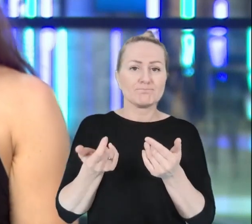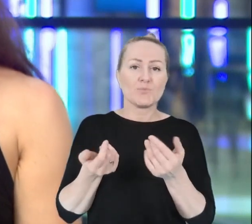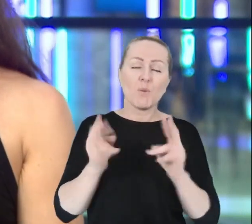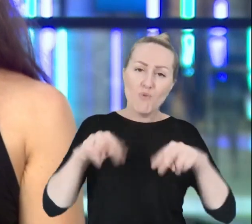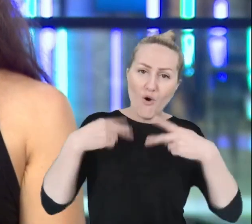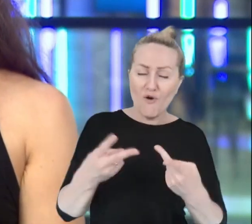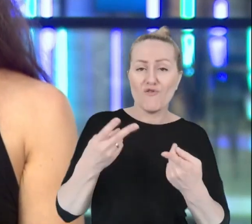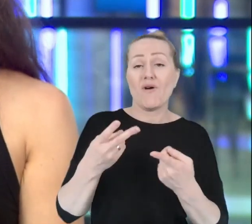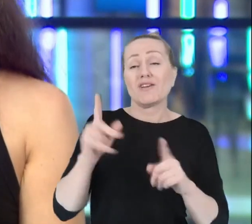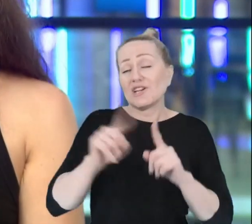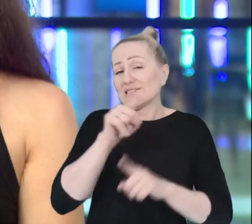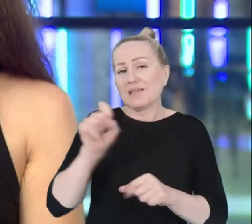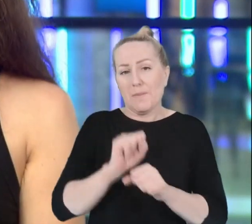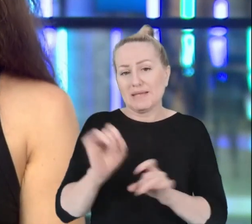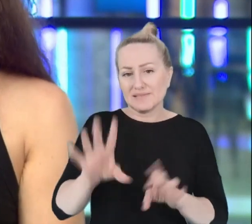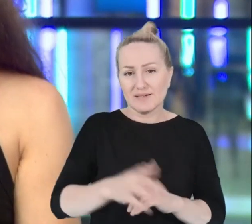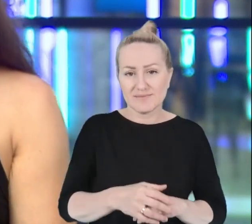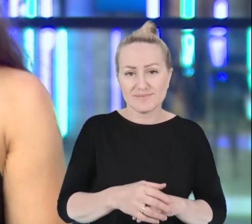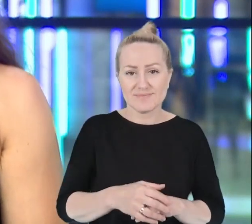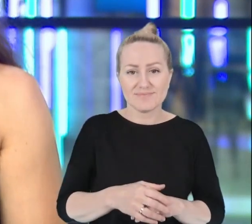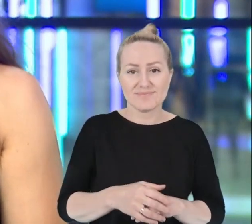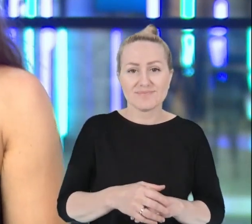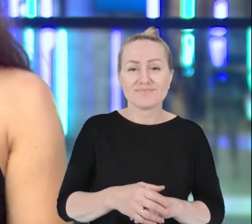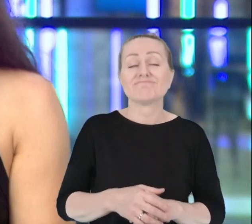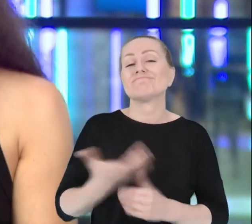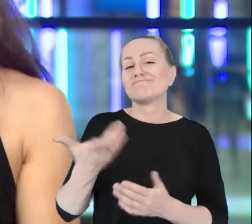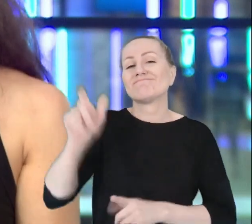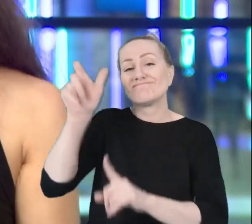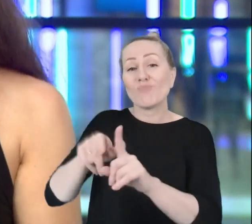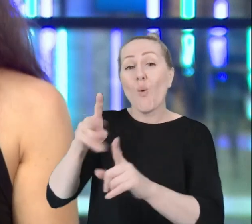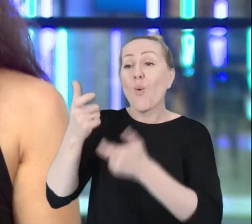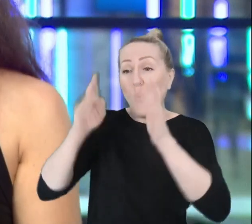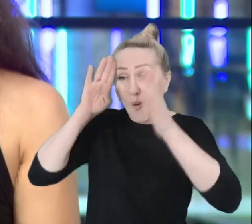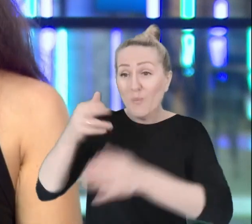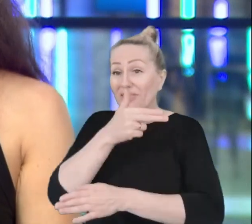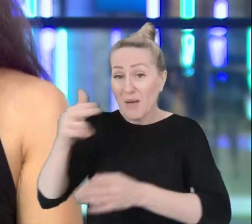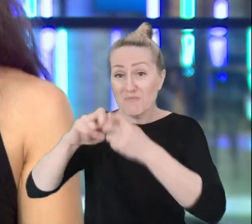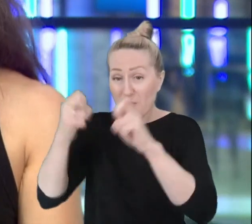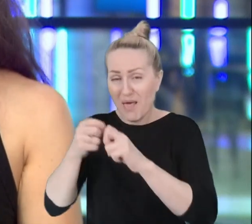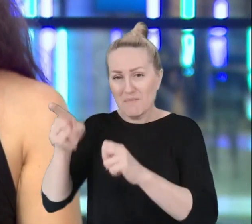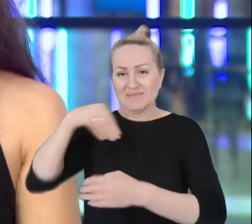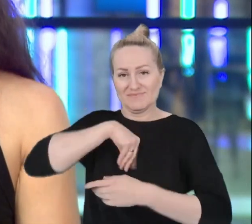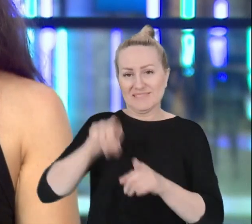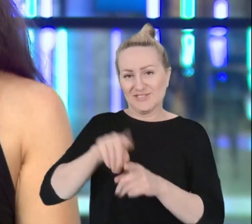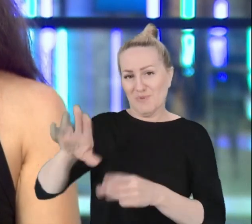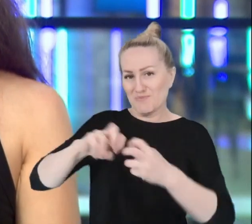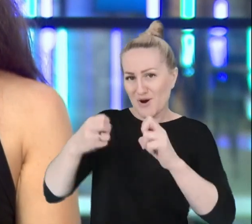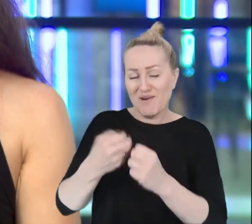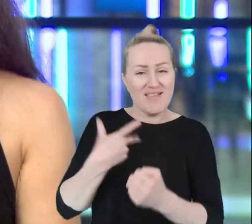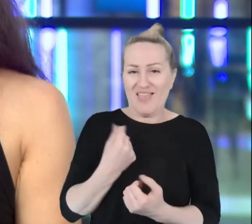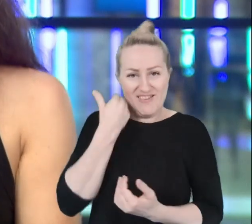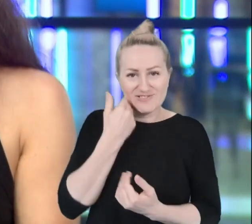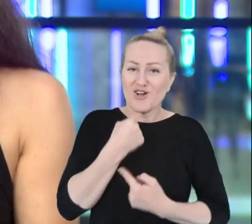tak, że szewc bez butów chodzi i ja się też nie wstydzę o tym mówić, kiedy prowadzę szkolenia, bo